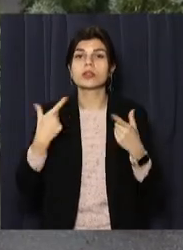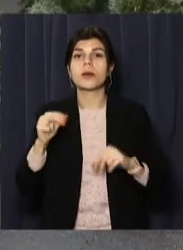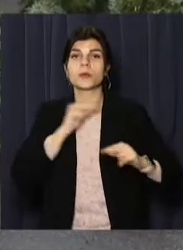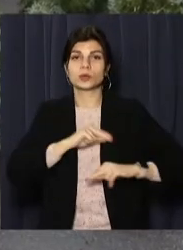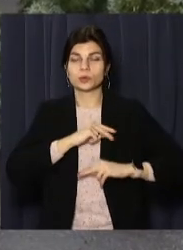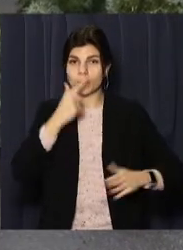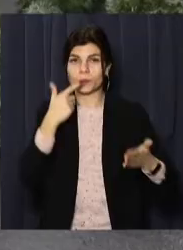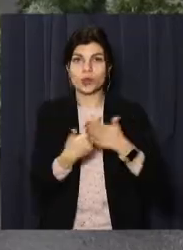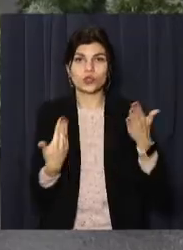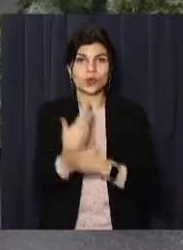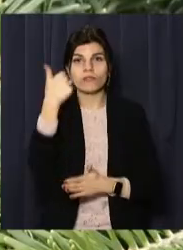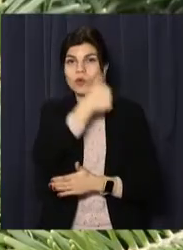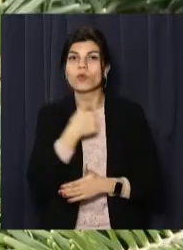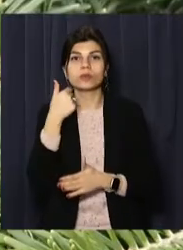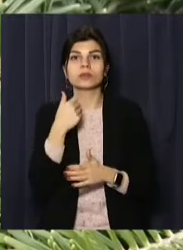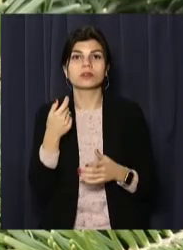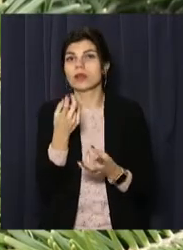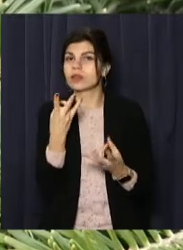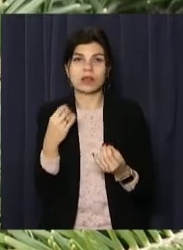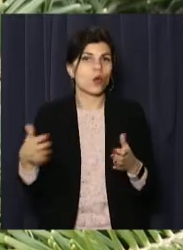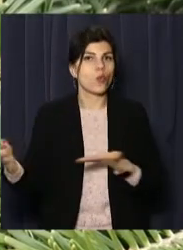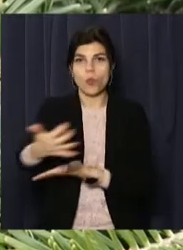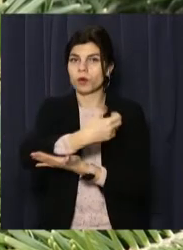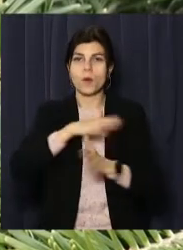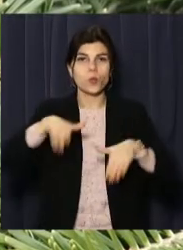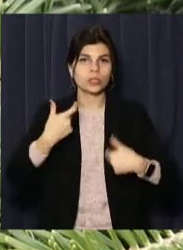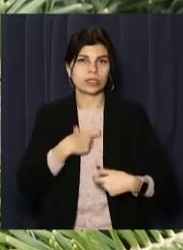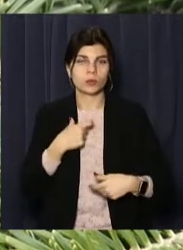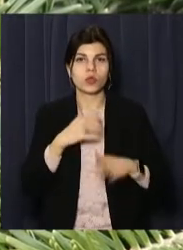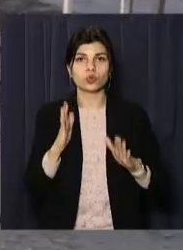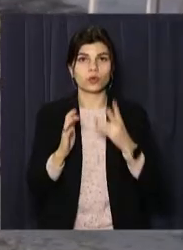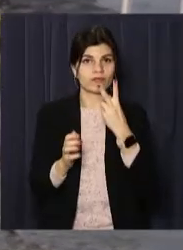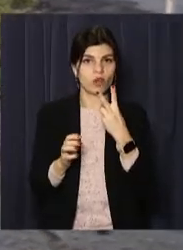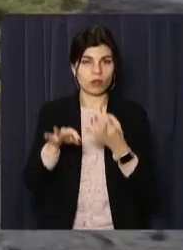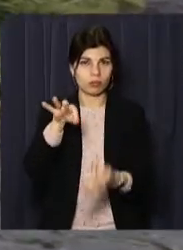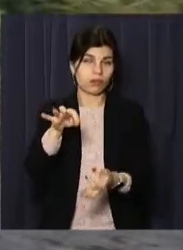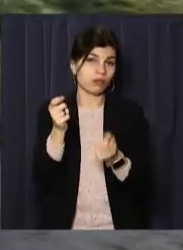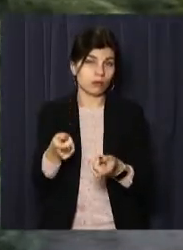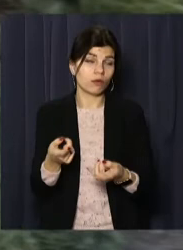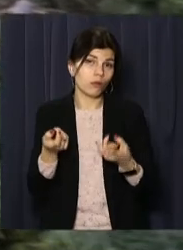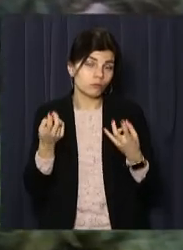працювали напередодні Нового року, не прибрали після себе ялинки лише двоє.